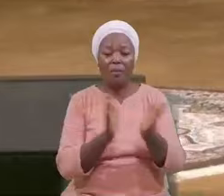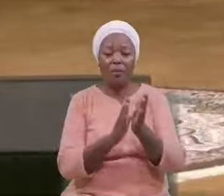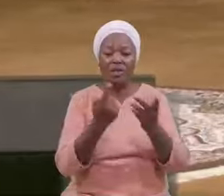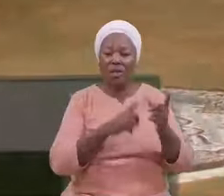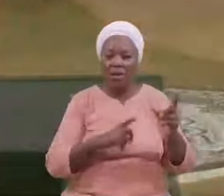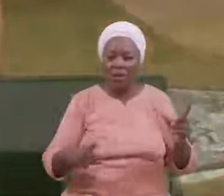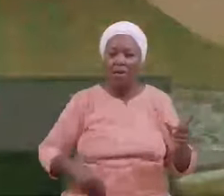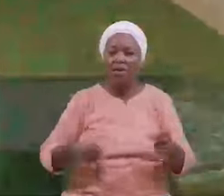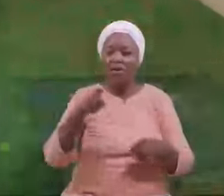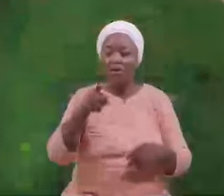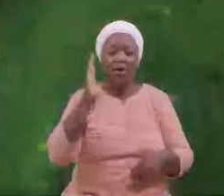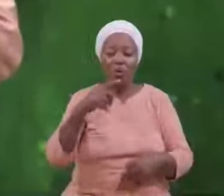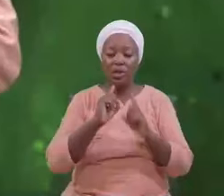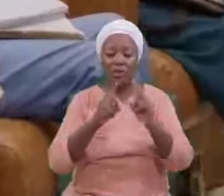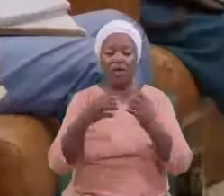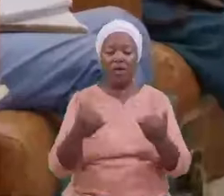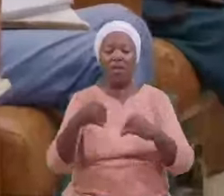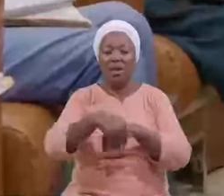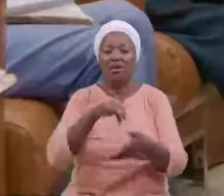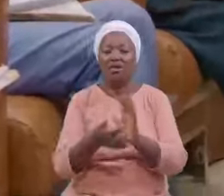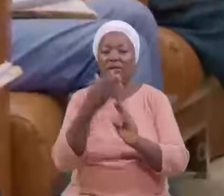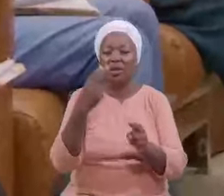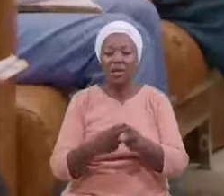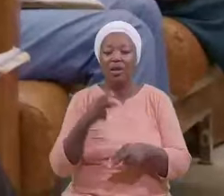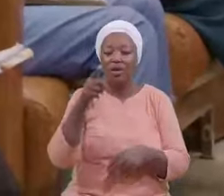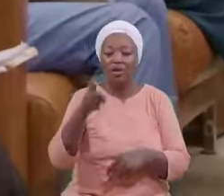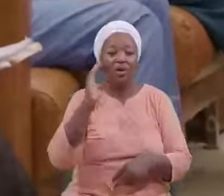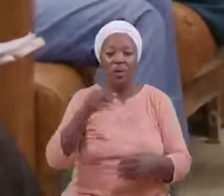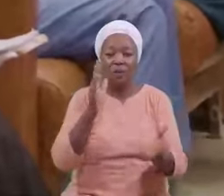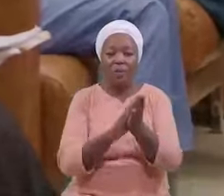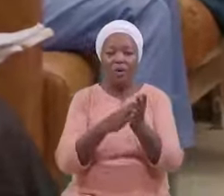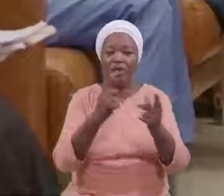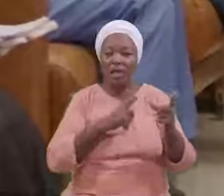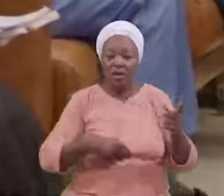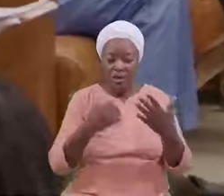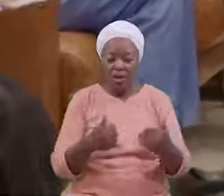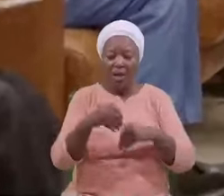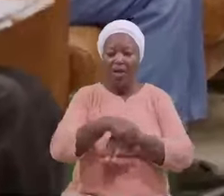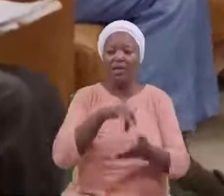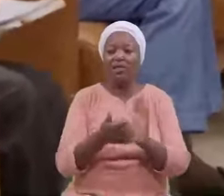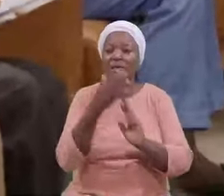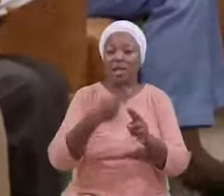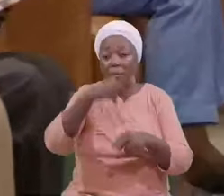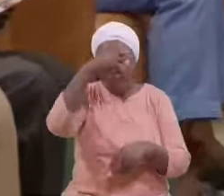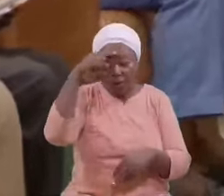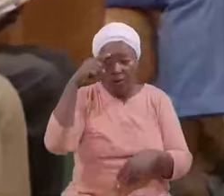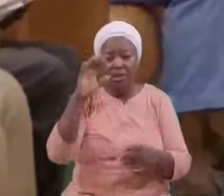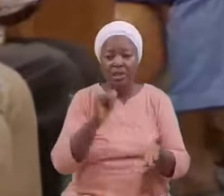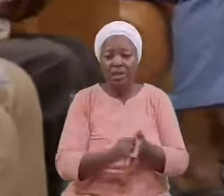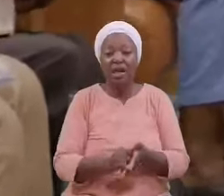allez parler ce soir. Vous allez louer le Seigneur ce soir. Parce que ce